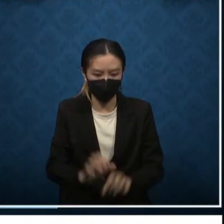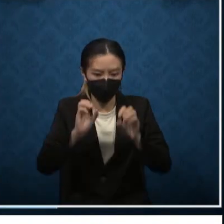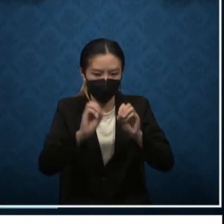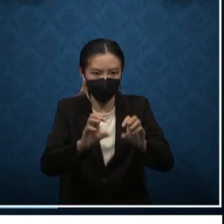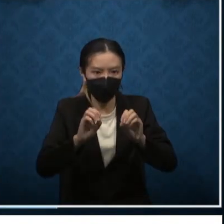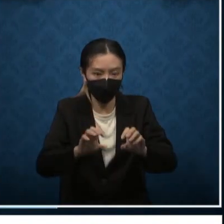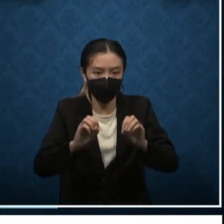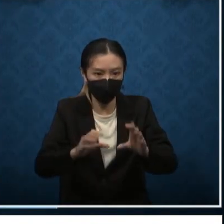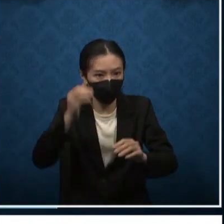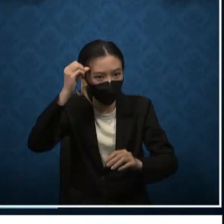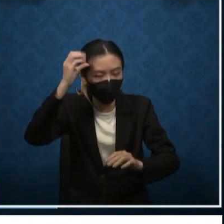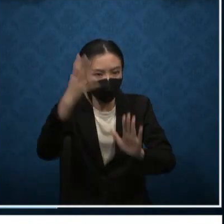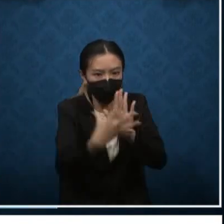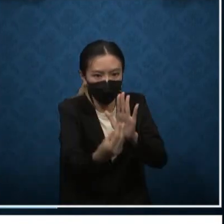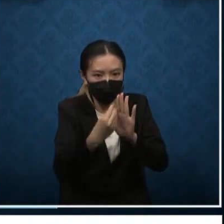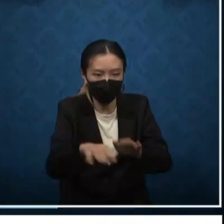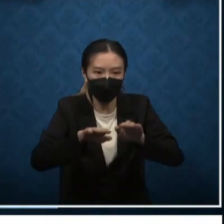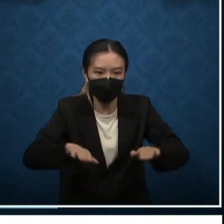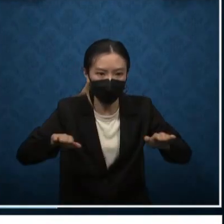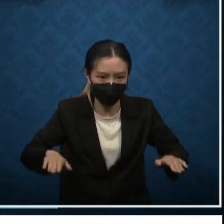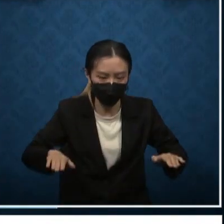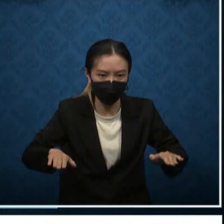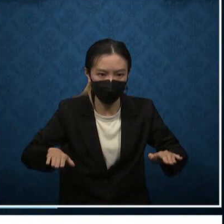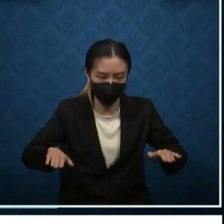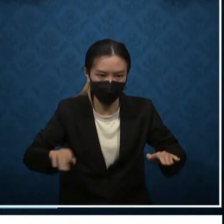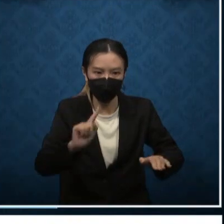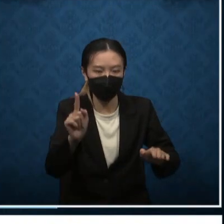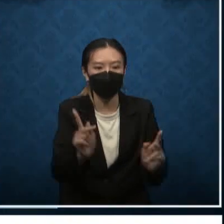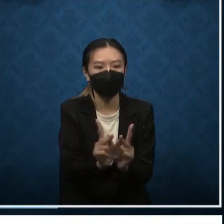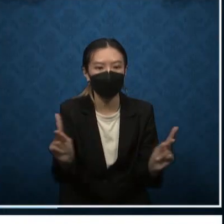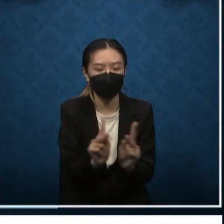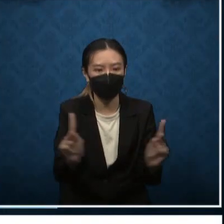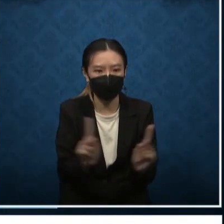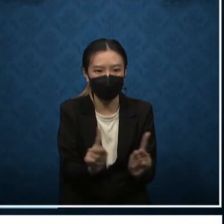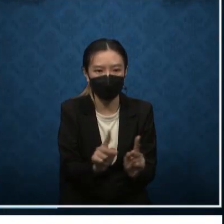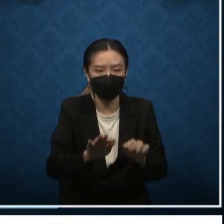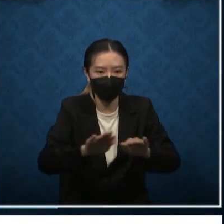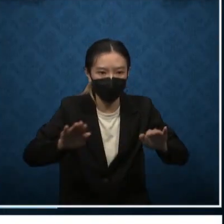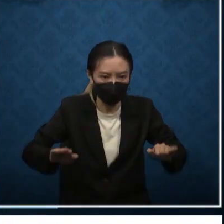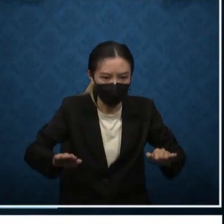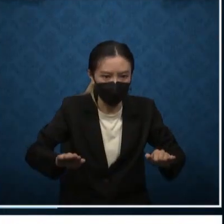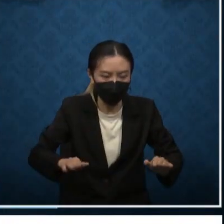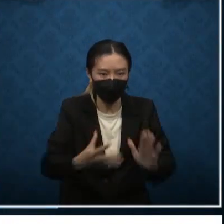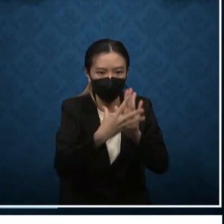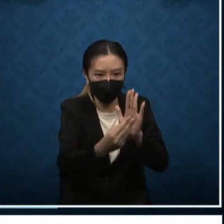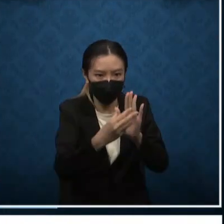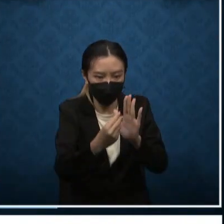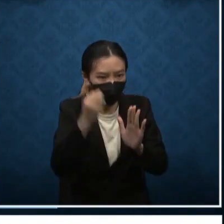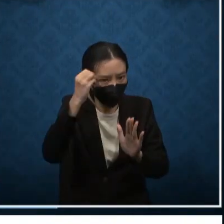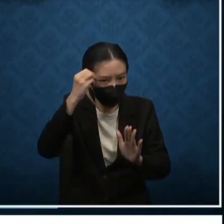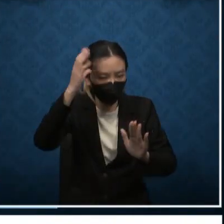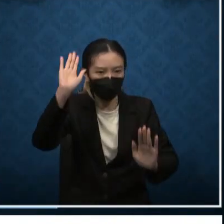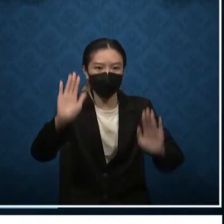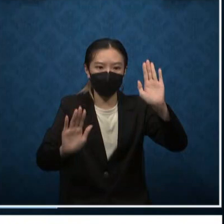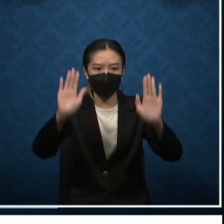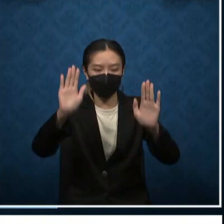วปชนในสถานธิษาด้วยตัเฉพาะเครองขาย ขณะกมการสภานนัเรีนเพื่อเป็การปลูกฝากขาในยมแบปชาธิบตัยให้ยา